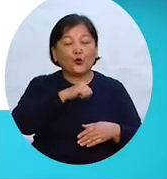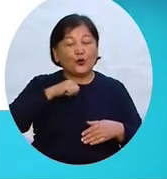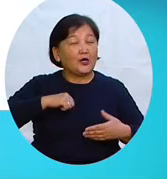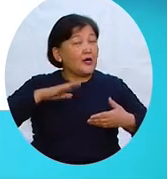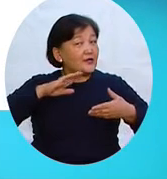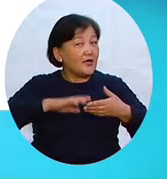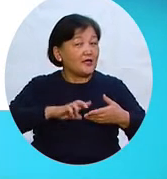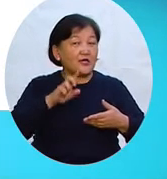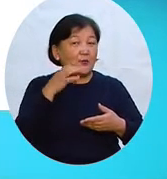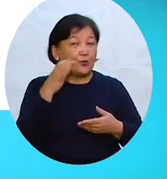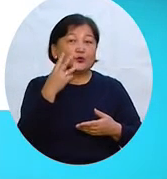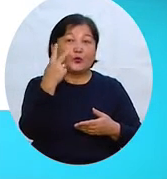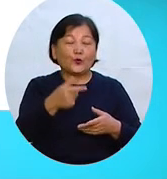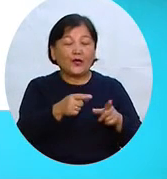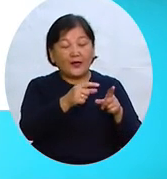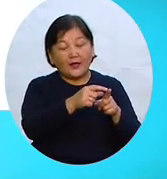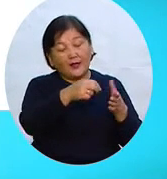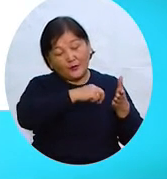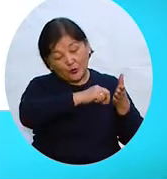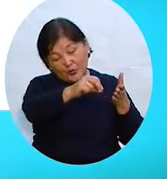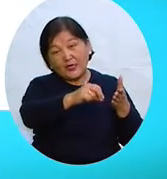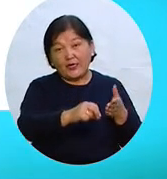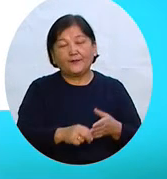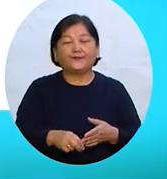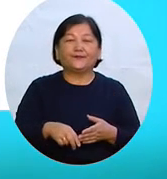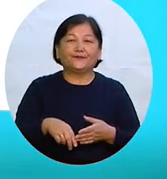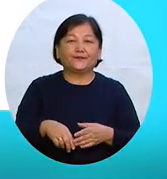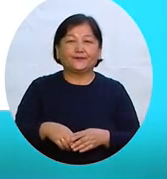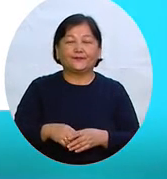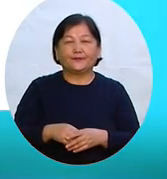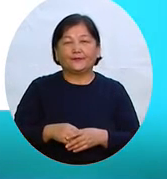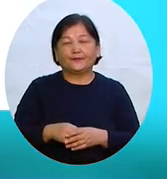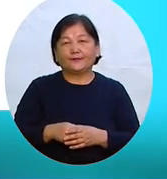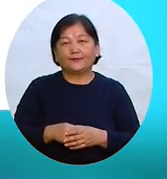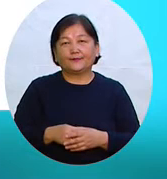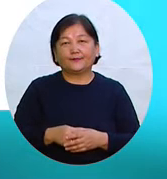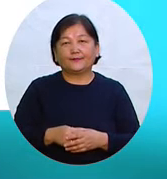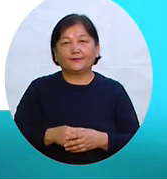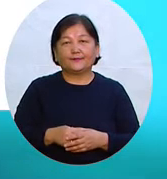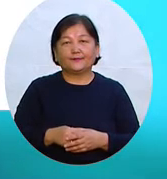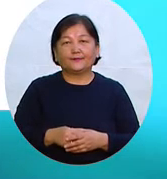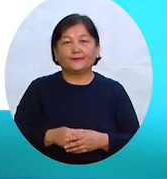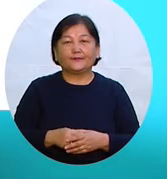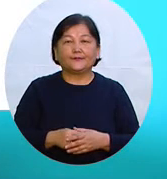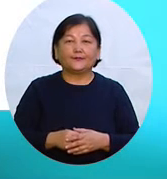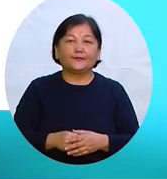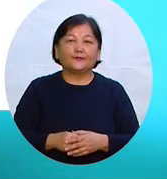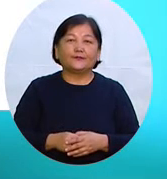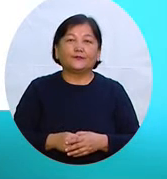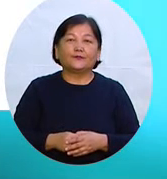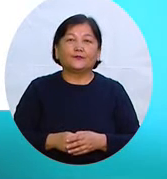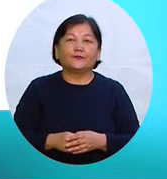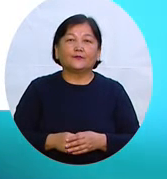янцхан гэсэн сайхан шүлэг байгаа. За, энэ шүлгийг уншихдаа танил бас үгийнхэн доогуур